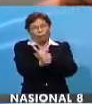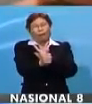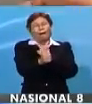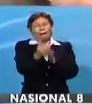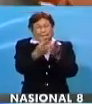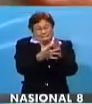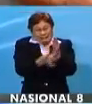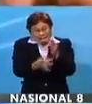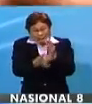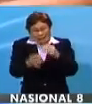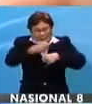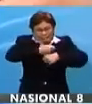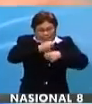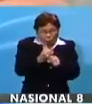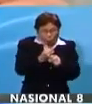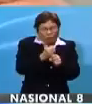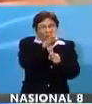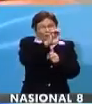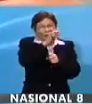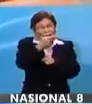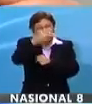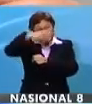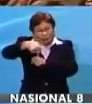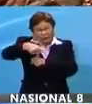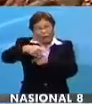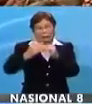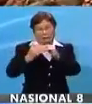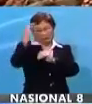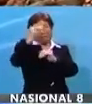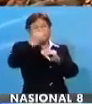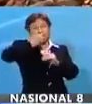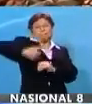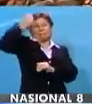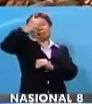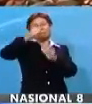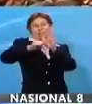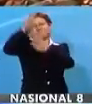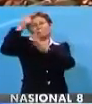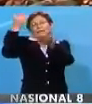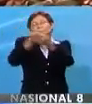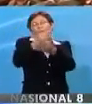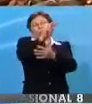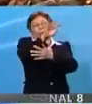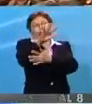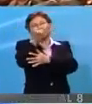minyak yang dihasilkan EHP adalah lebih tinggi mencecah